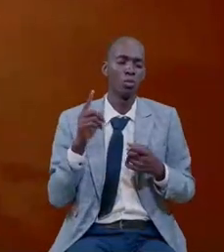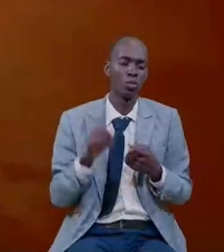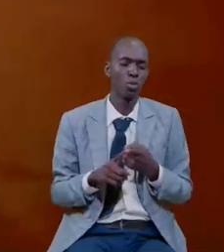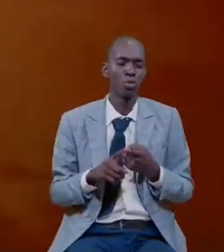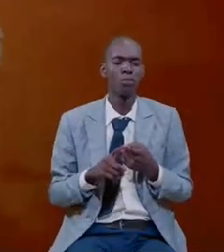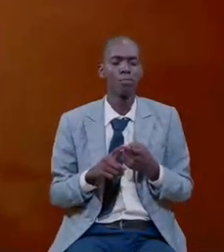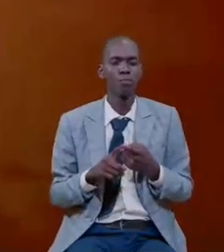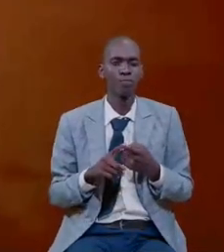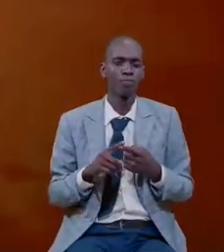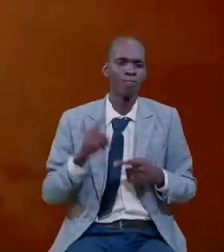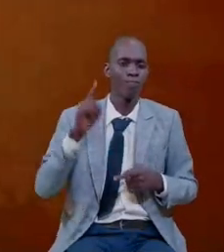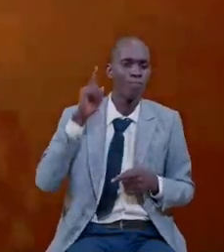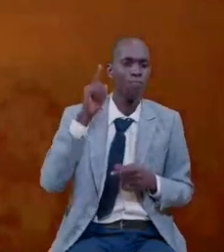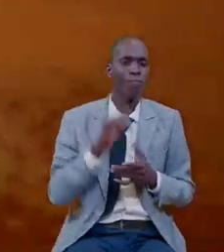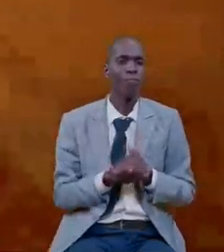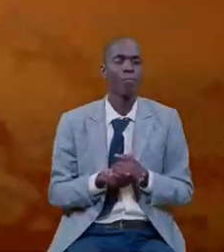Alors,